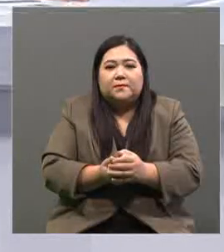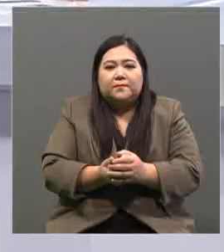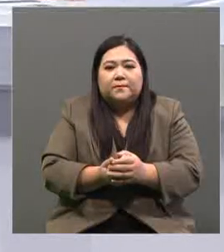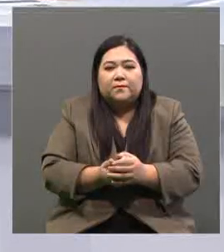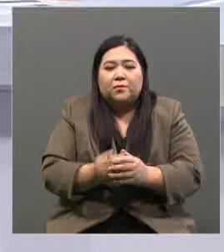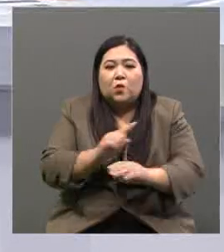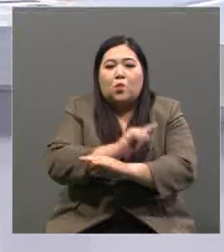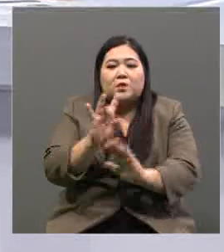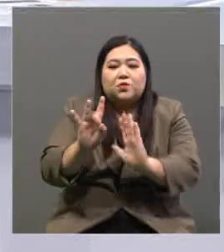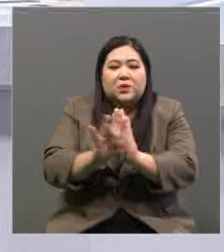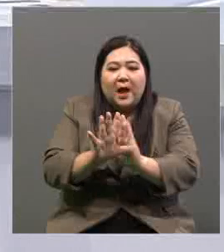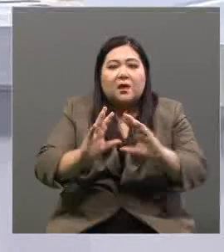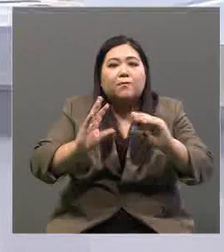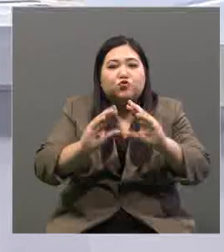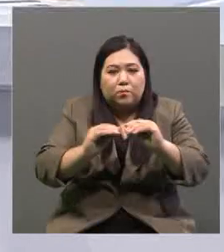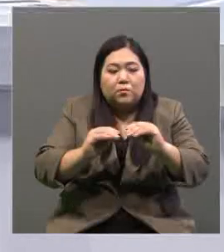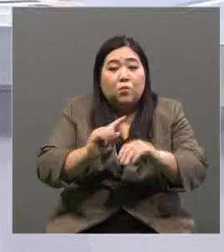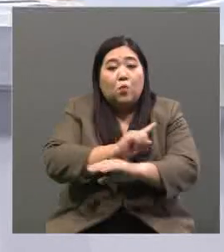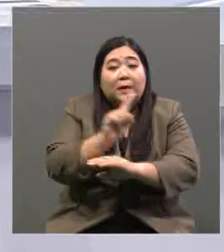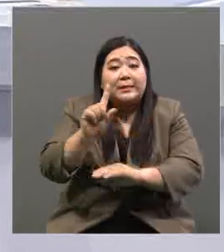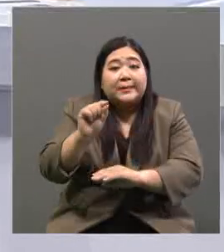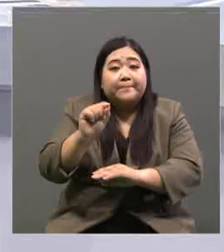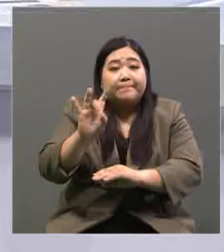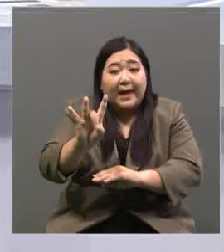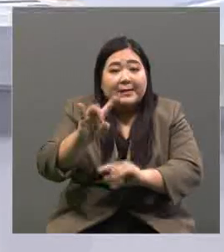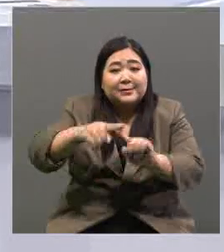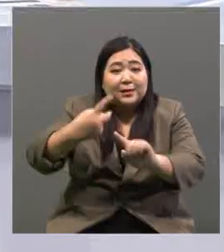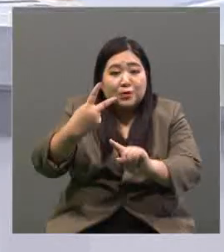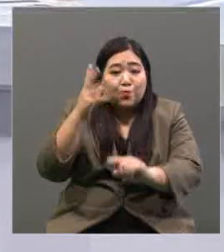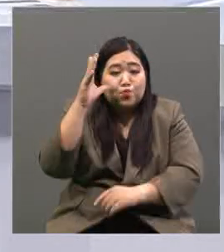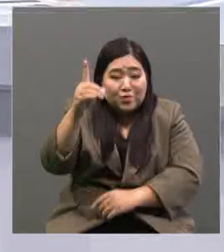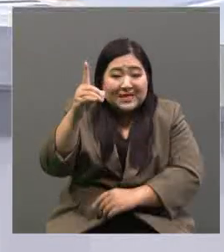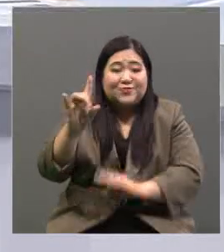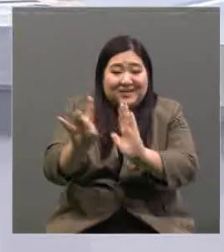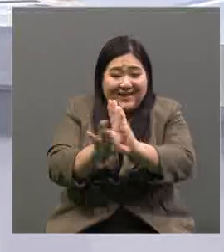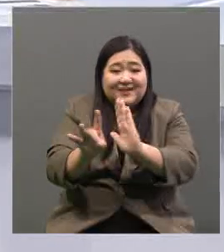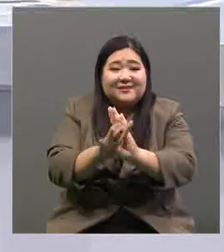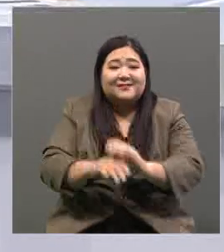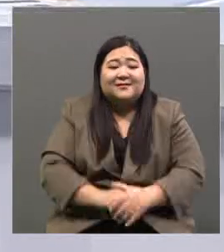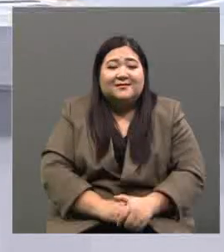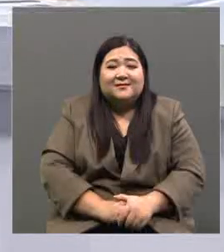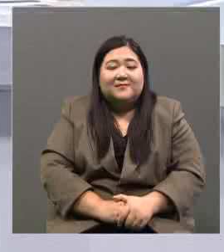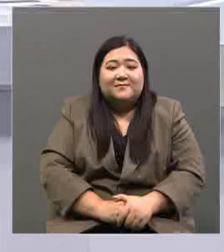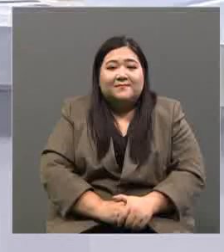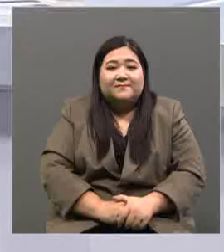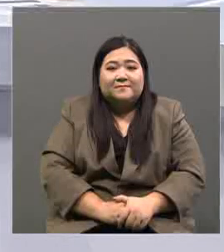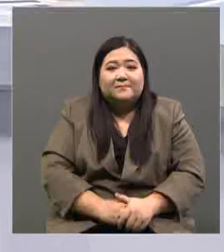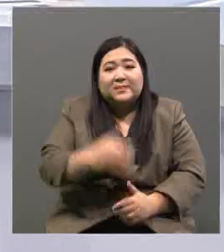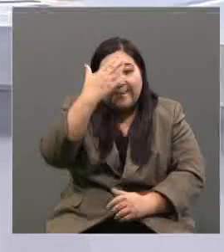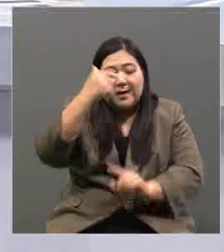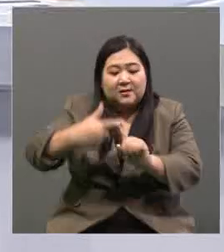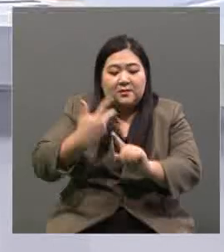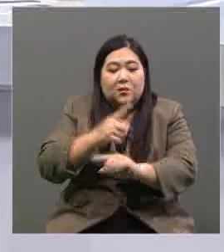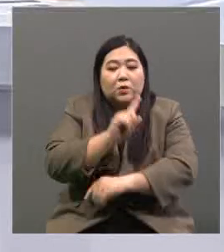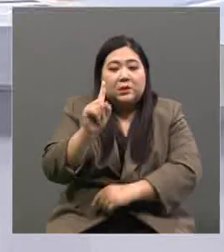ประชุมในสภาสมัยประชุมเนี่ย ค ือ28กุมภาพันธ์ก็คือวันพรุ่งนี้เพราะว่า1มีนาคมเนี่ย